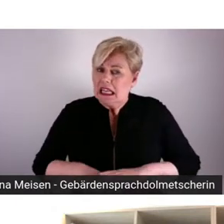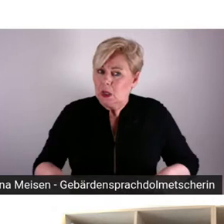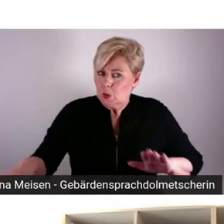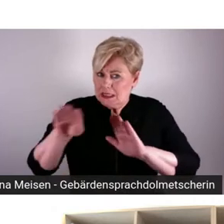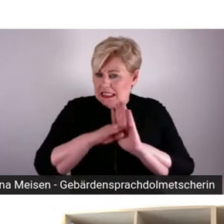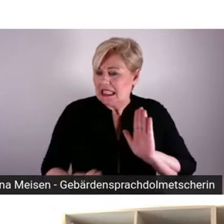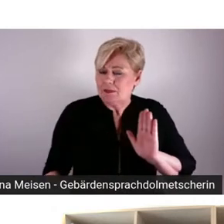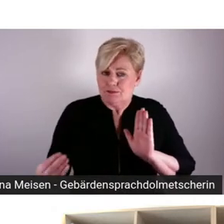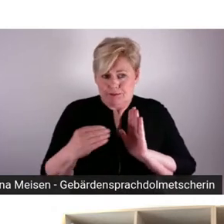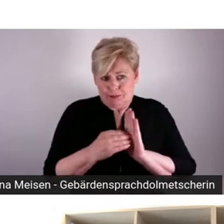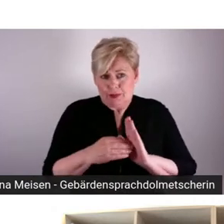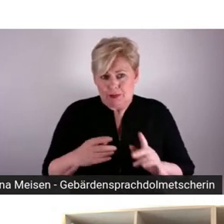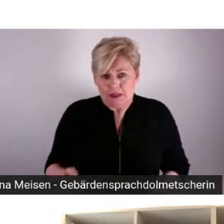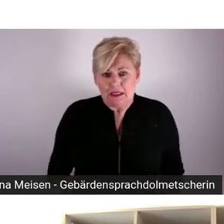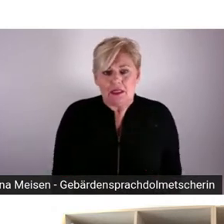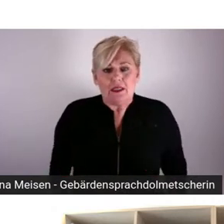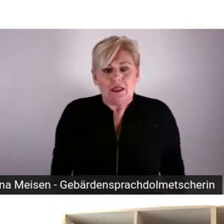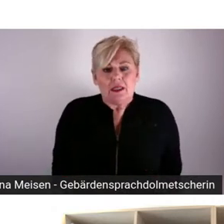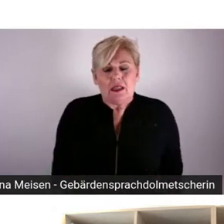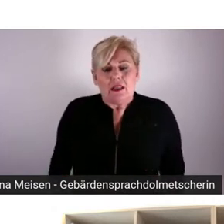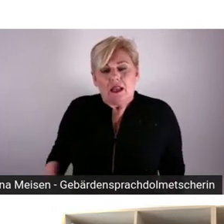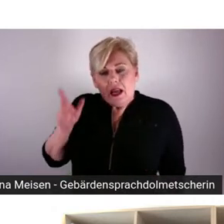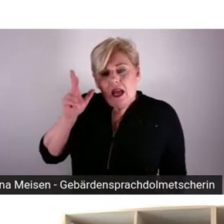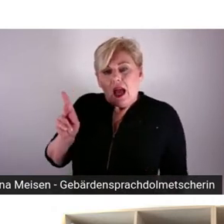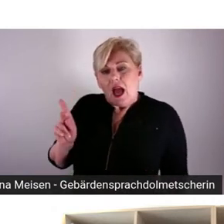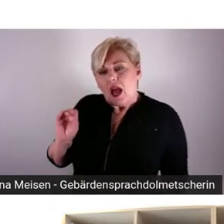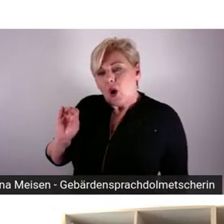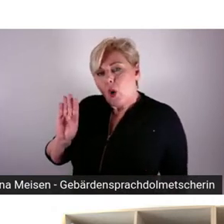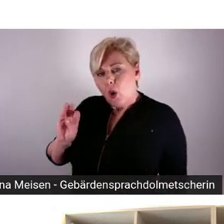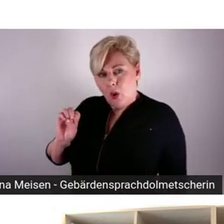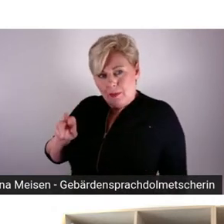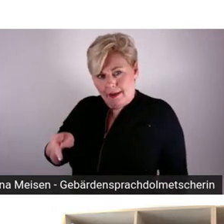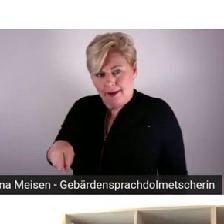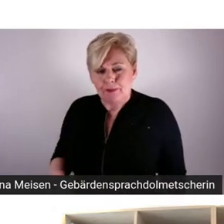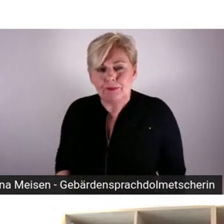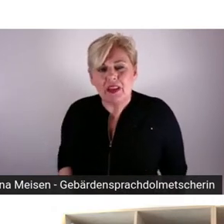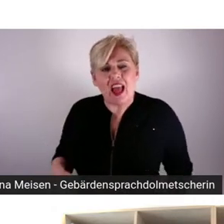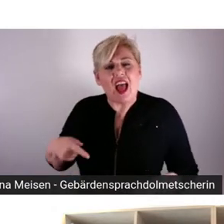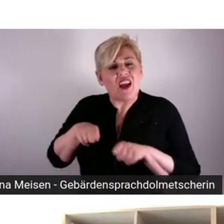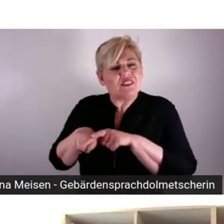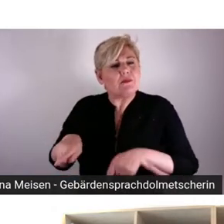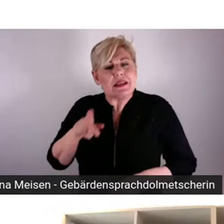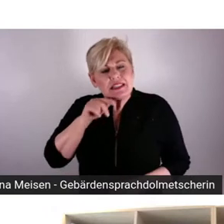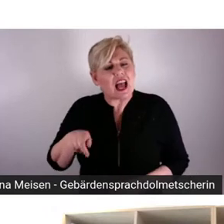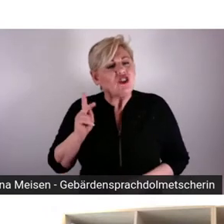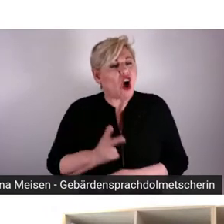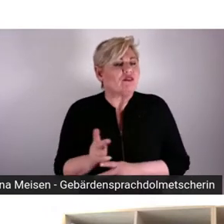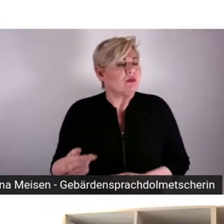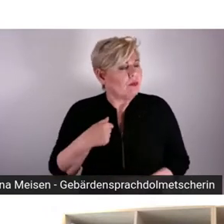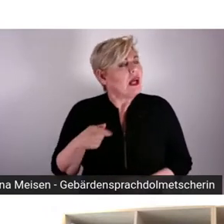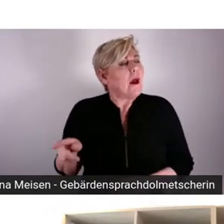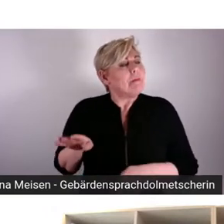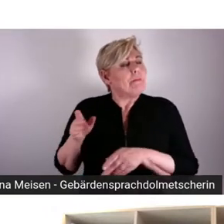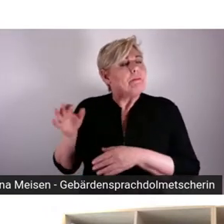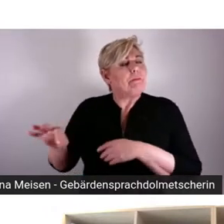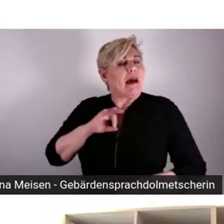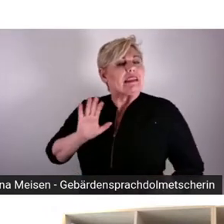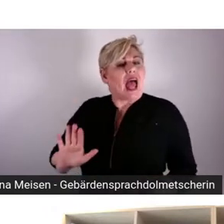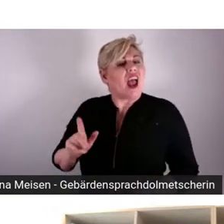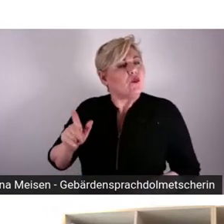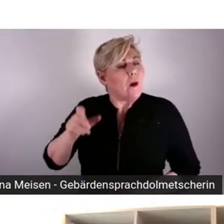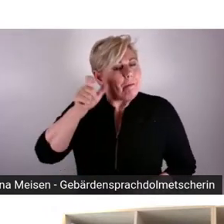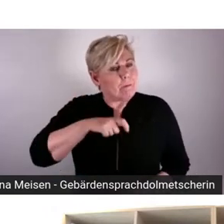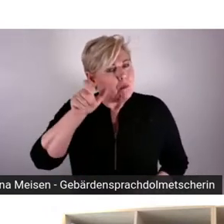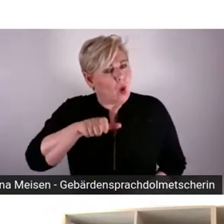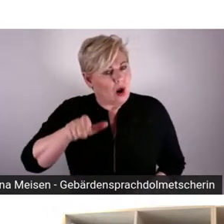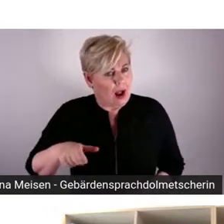Und Pascal Kober, die FDP stellt sich ja häufig als Partei der Bürgerrechte dann auch dar. Ich habe jetzt das Wahlprogramm der